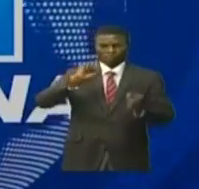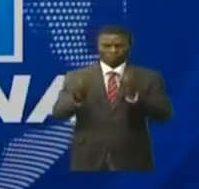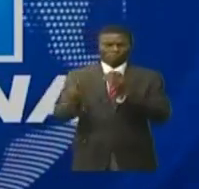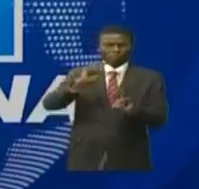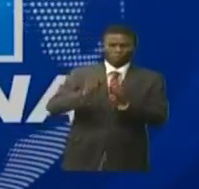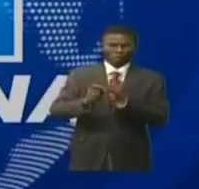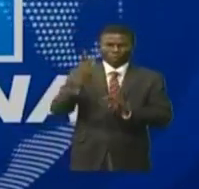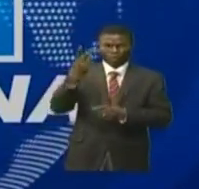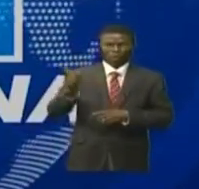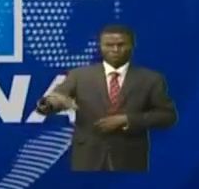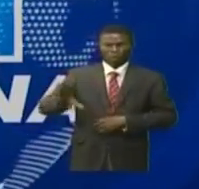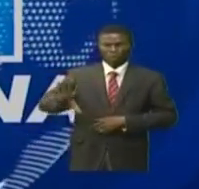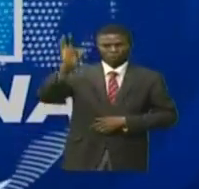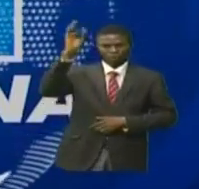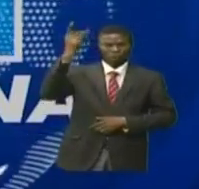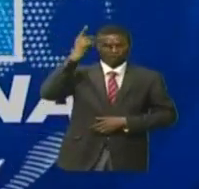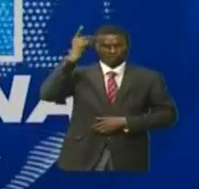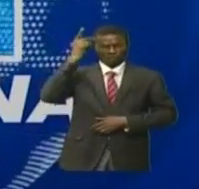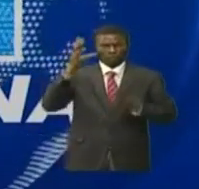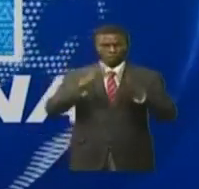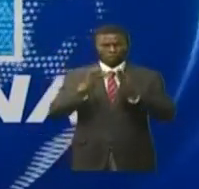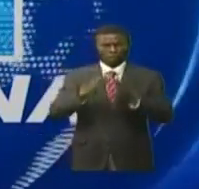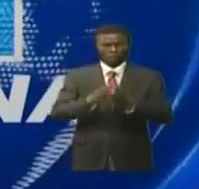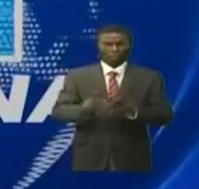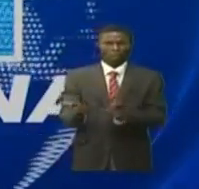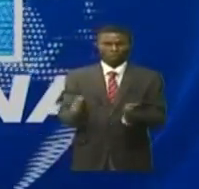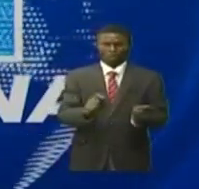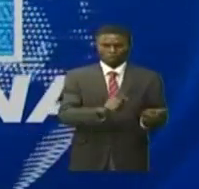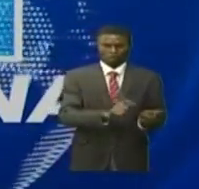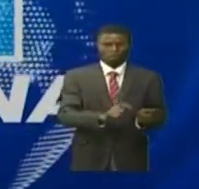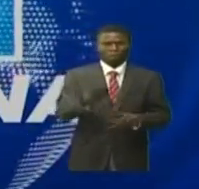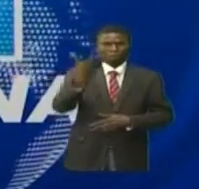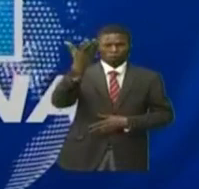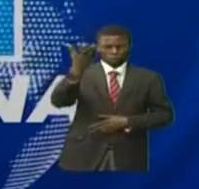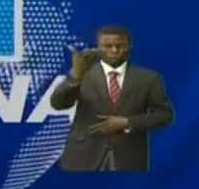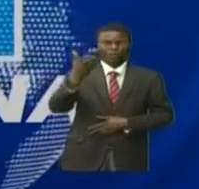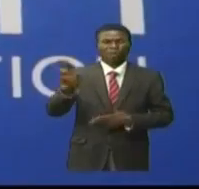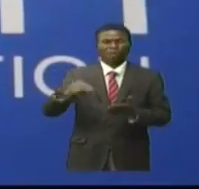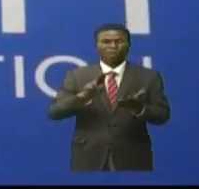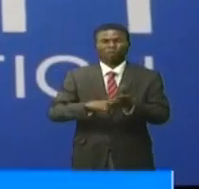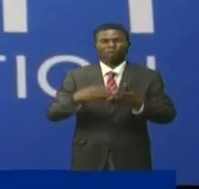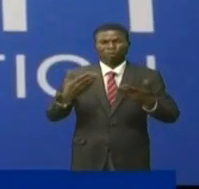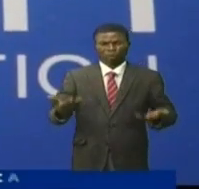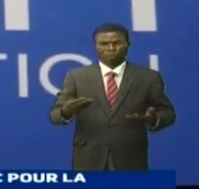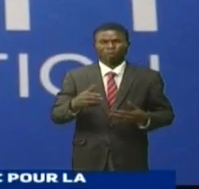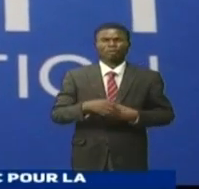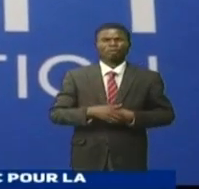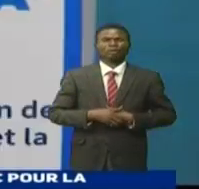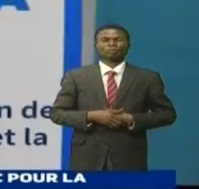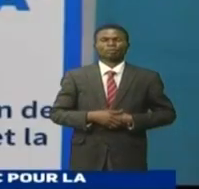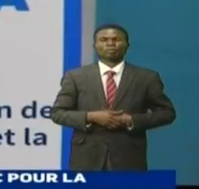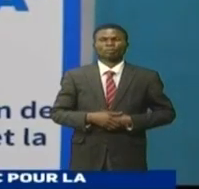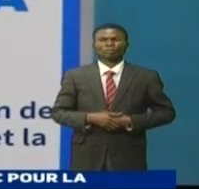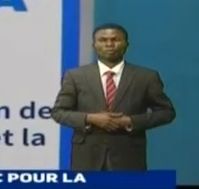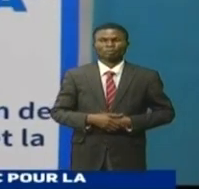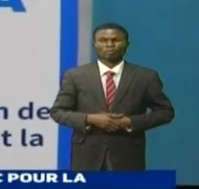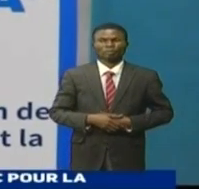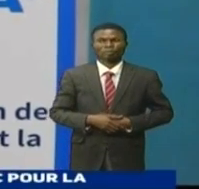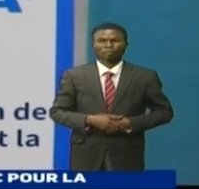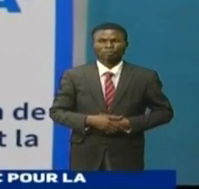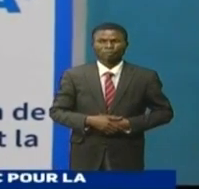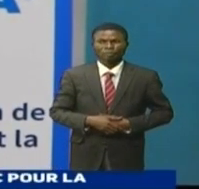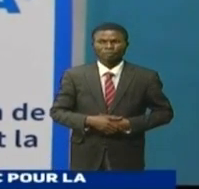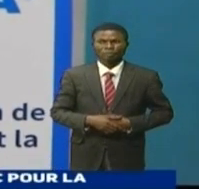provinces sont ciblées Kinshasa et tangany kabobetengali s'inscrivant dans le cadre de la